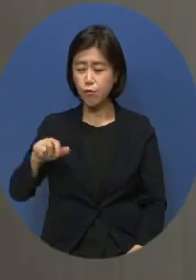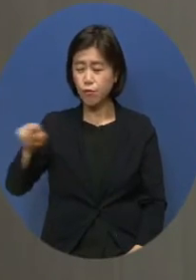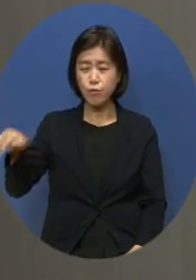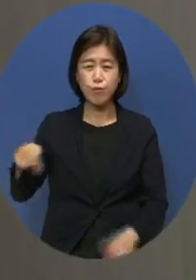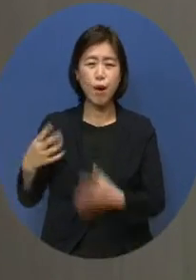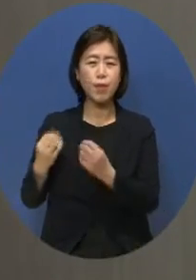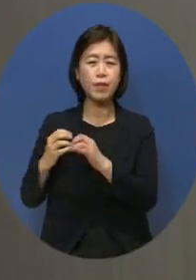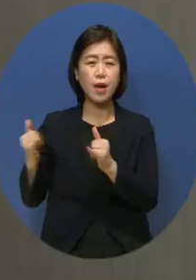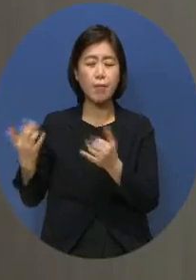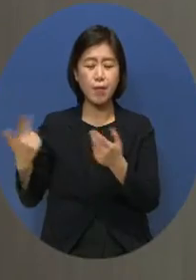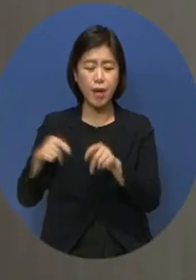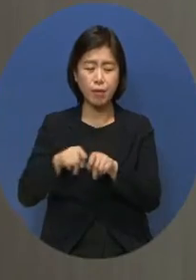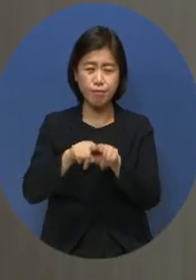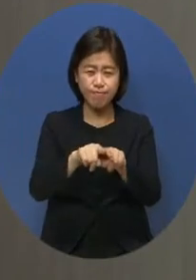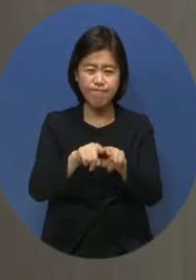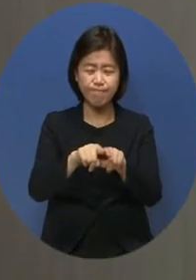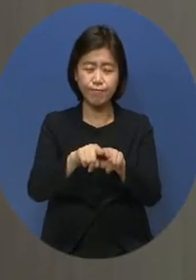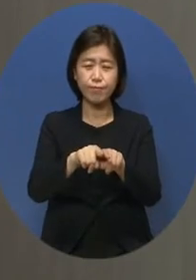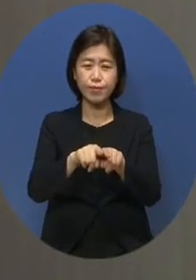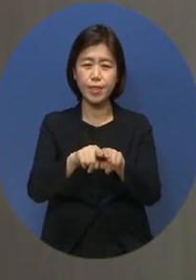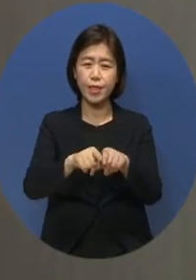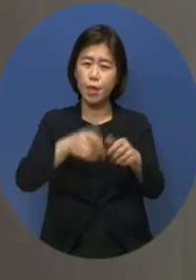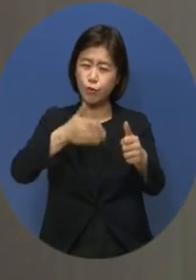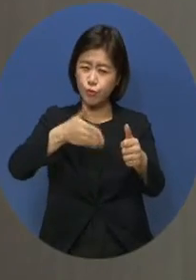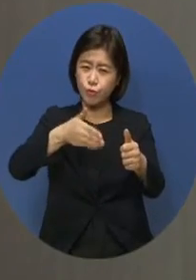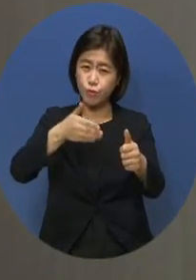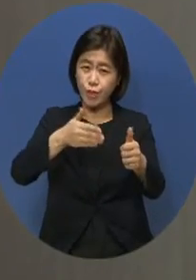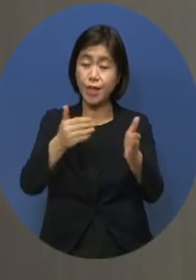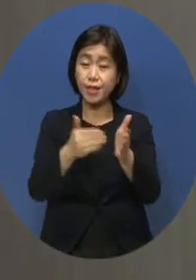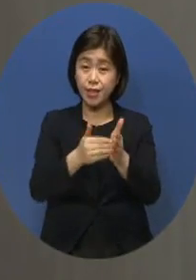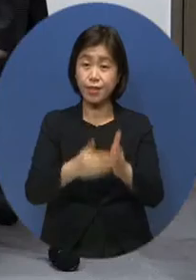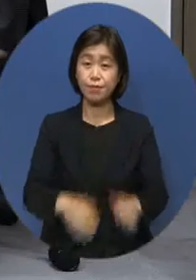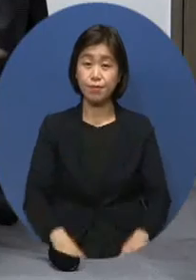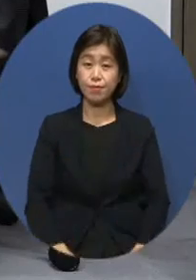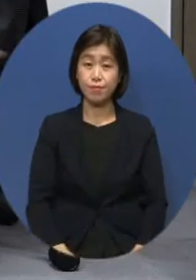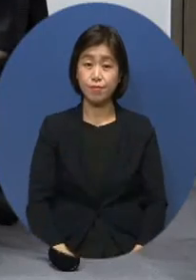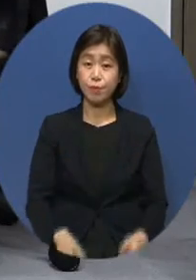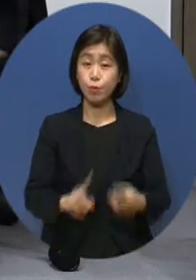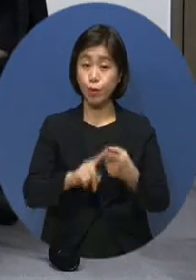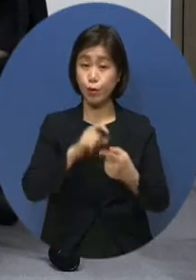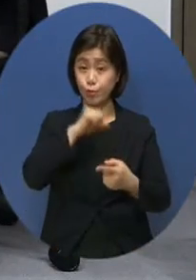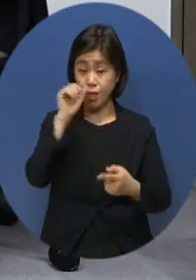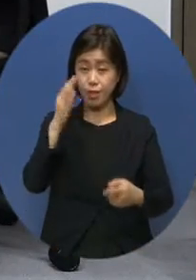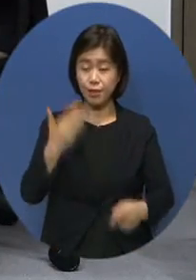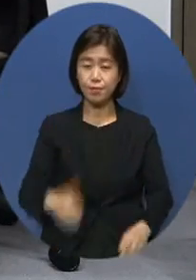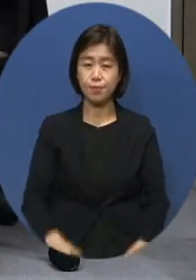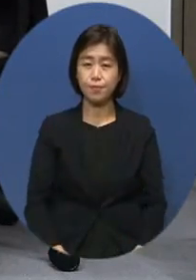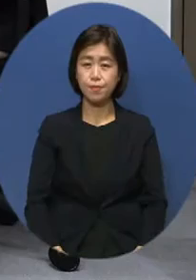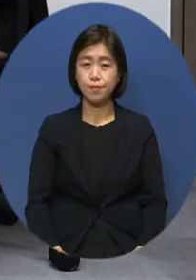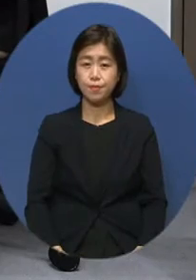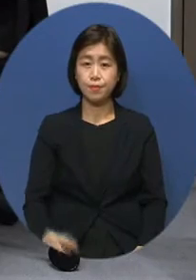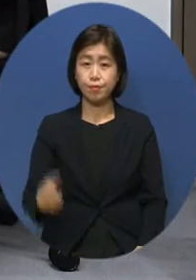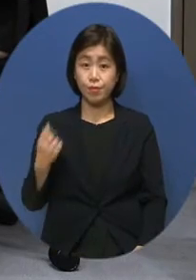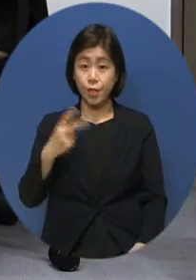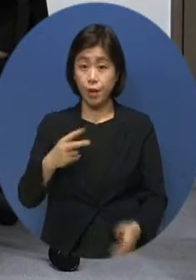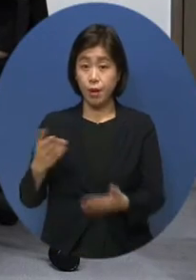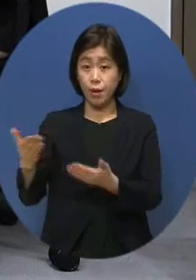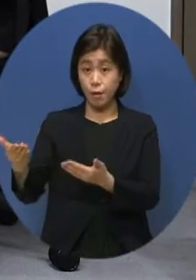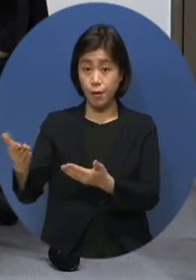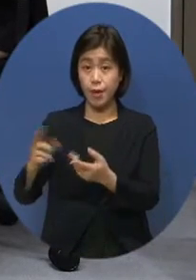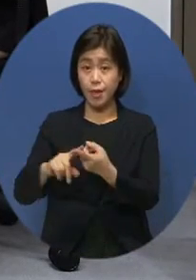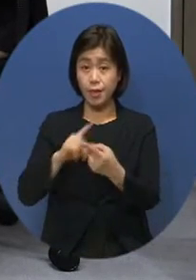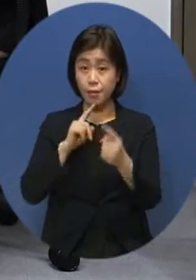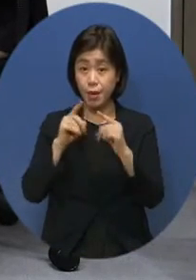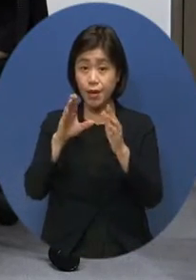말씀을 드려서 이제 또 국회 수어 통역이 의무 도입이 되기도 했죠. 네, 그리고 또 이제 장혜영 의원님 하면 빼놓을 수 없는